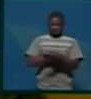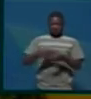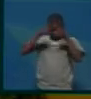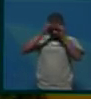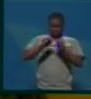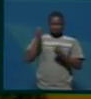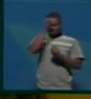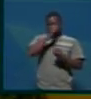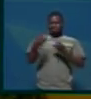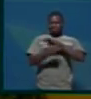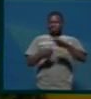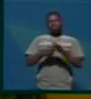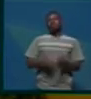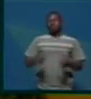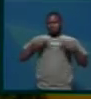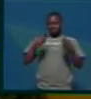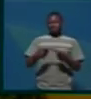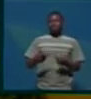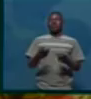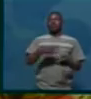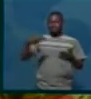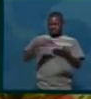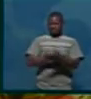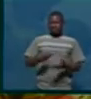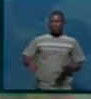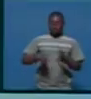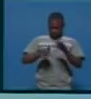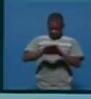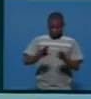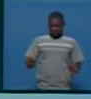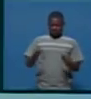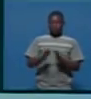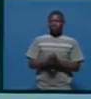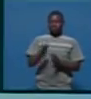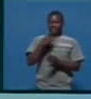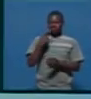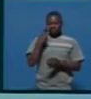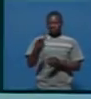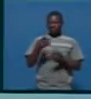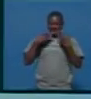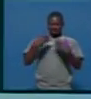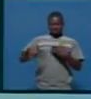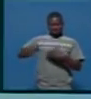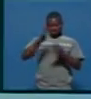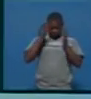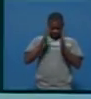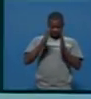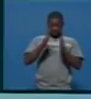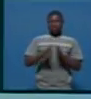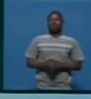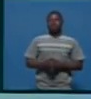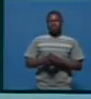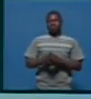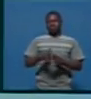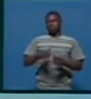des emplois et l'élimination de la corruption. Bonjour, merci de nous rejoindre pour les informations de la mi-journée